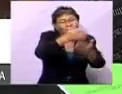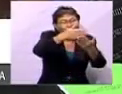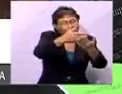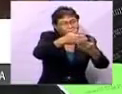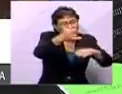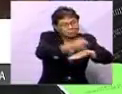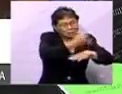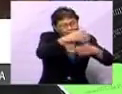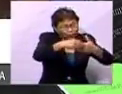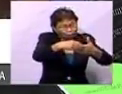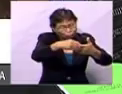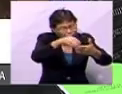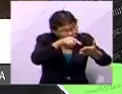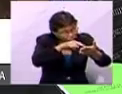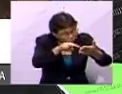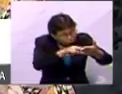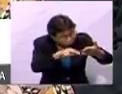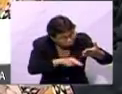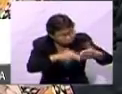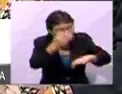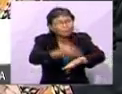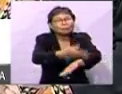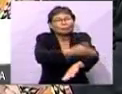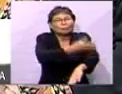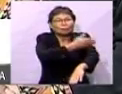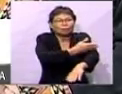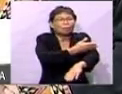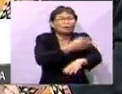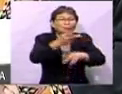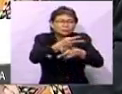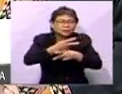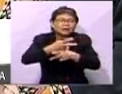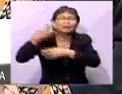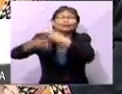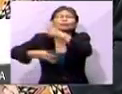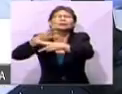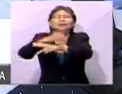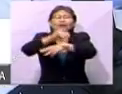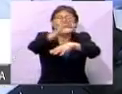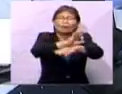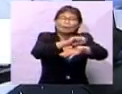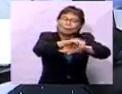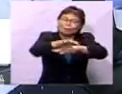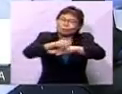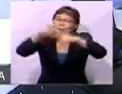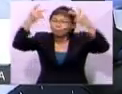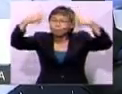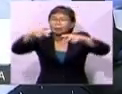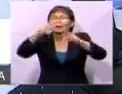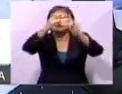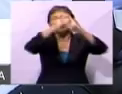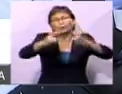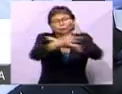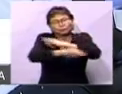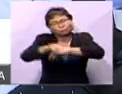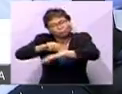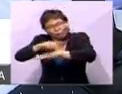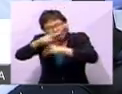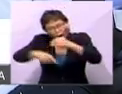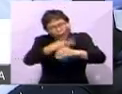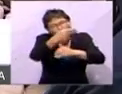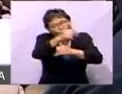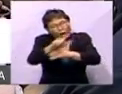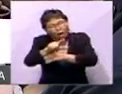dan pelan pengurusan pemuliharaan butiran warisan serta berfungsi menasihatkan pengarah muzium negeri berkaitan